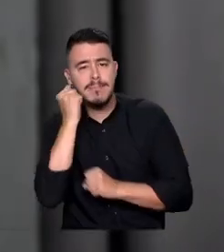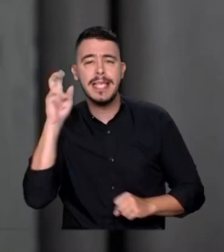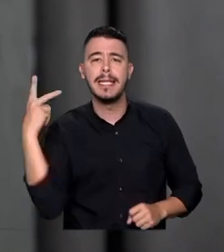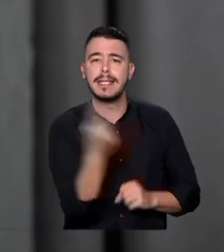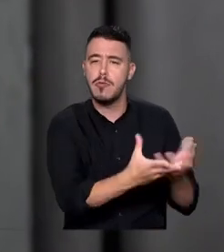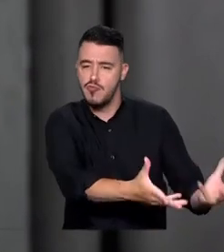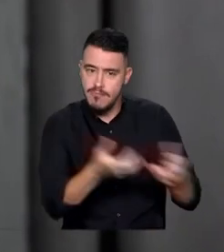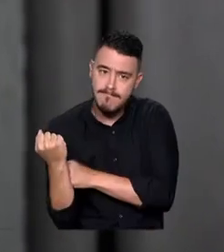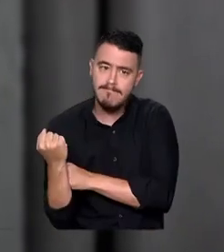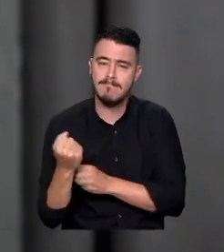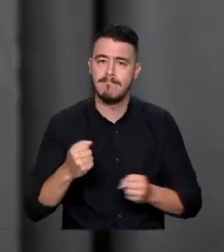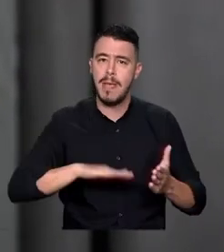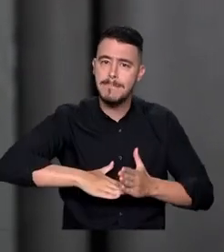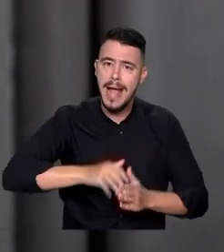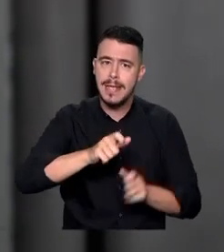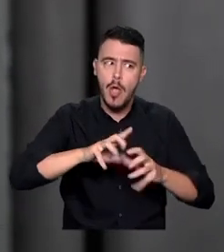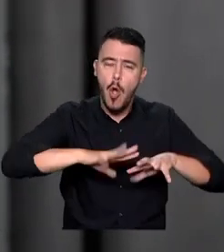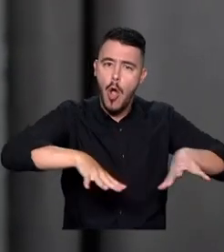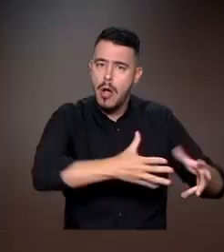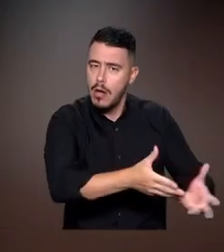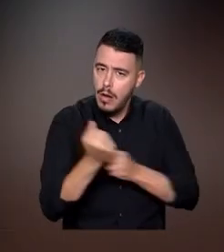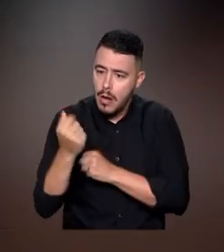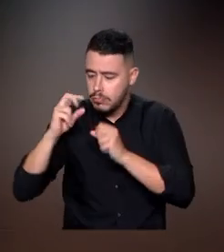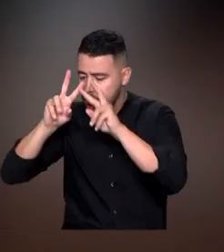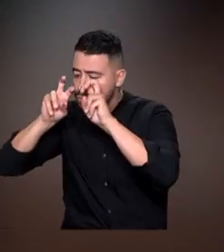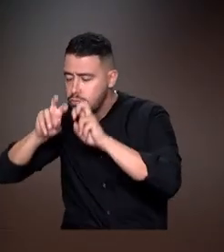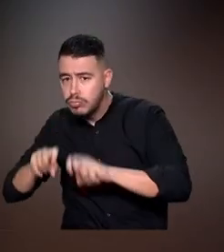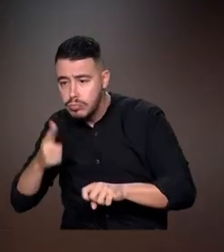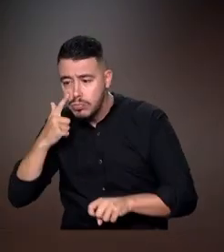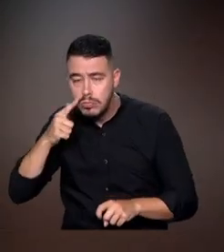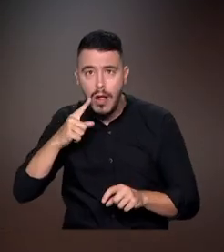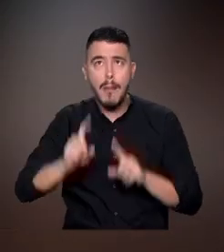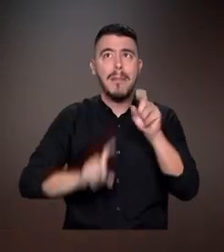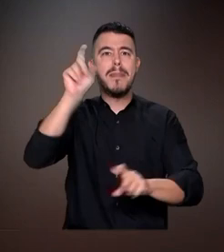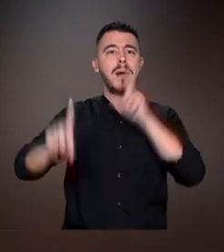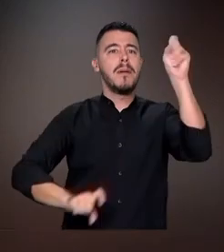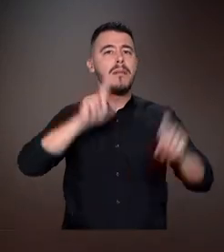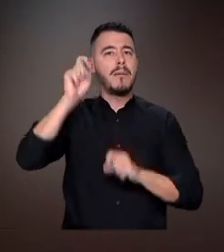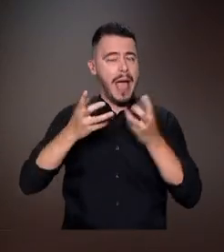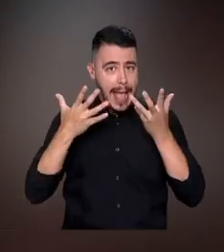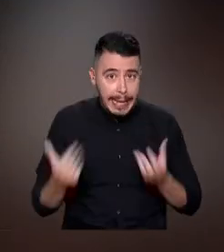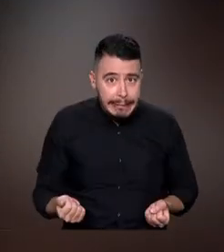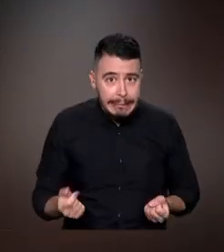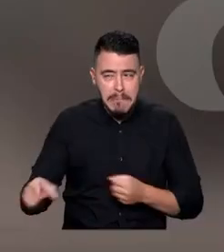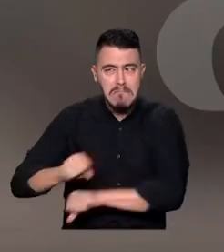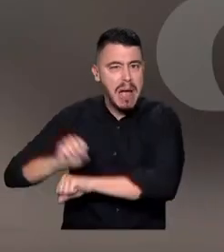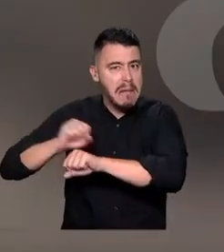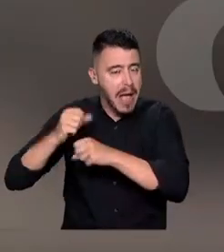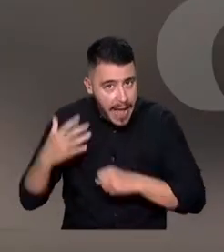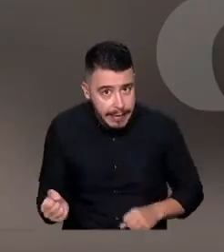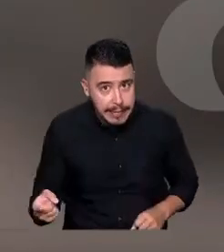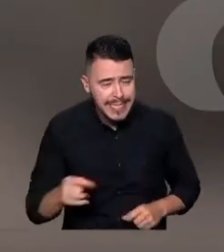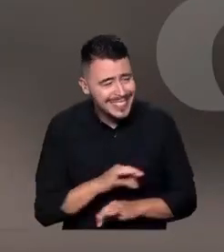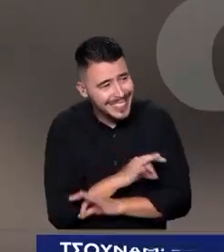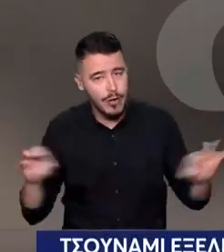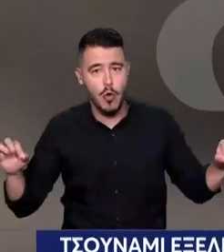των επιβαίνοντων της Θαλαμιγού στα εγκληματολογικά εργαστήρια της Ελλάς. Την ίδια ώρα, οι ραγδαίες αποκαλύψεις του Live News οδηγούν τις εξελίξεις της έρευνας